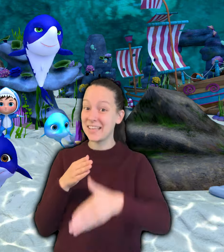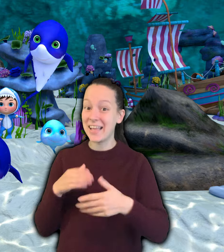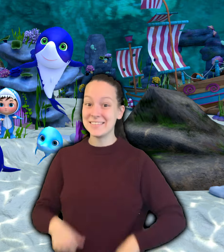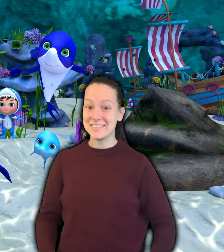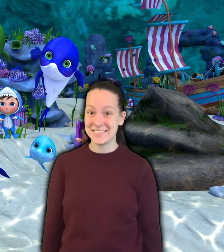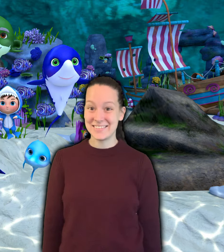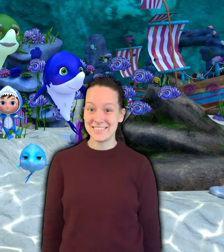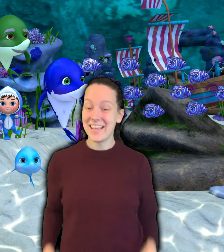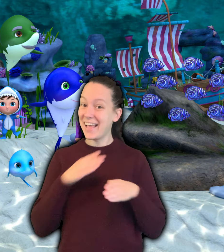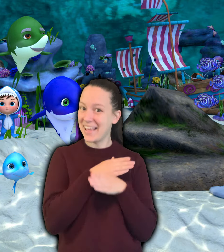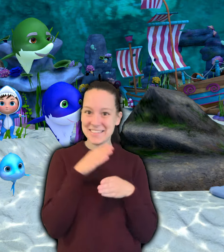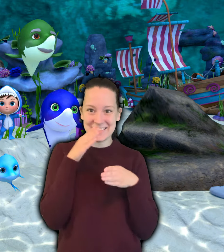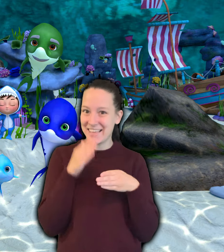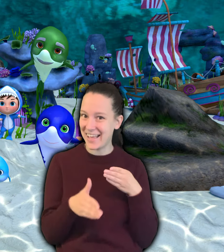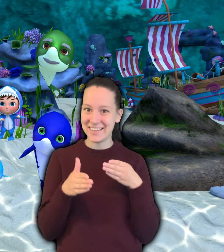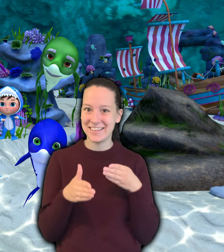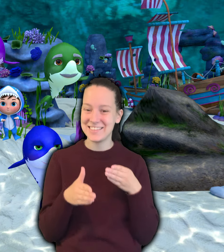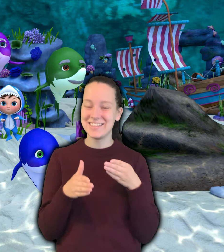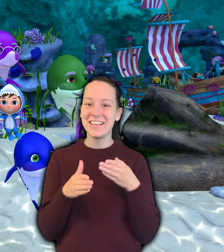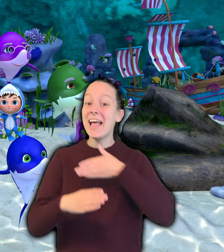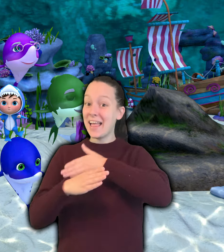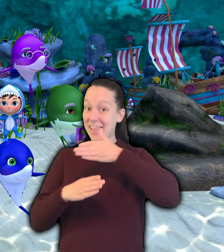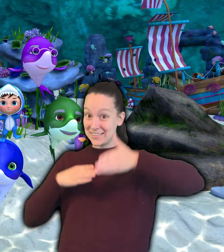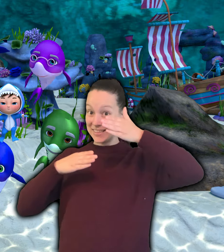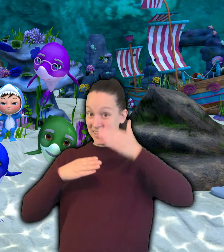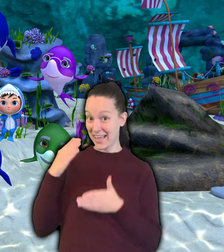楽しい驚